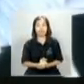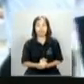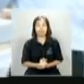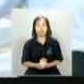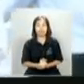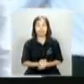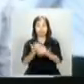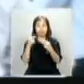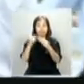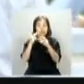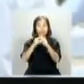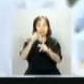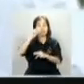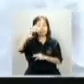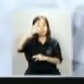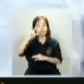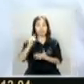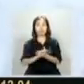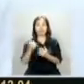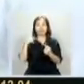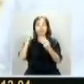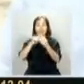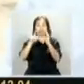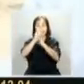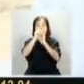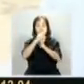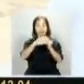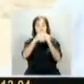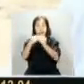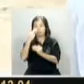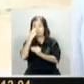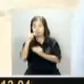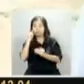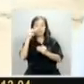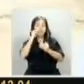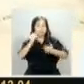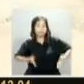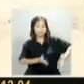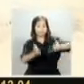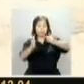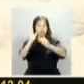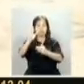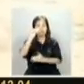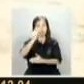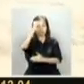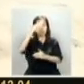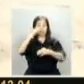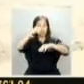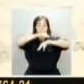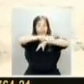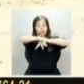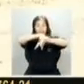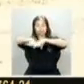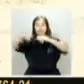นายสุภชัยขันธทิมนายอำเภอสามเงาจังหวัดตากพาไปดูสภาพแม่น้ำวังซึ่งถือเป็นแม่น้ำสายหลักที่ชาวบ้านในอำเภอสามเงาใช้ในการเกษ